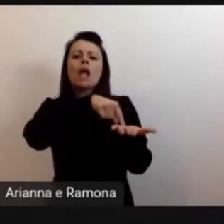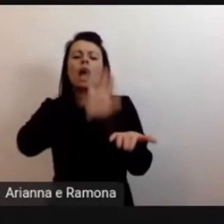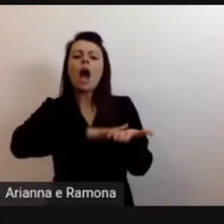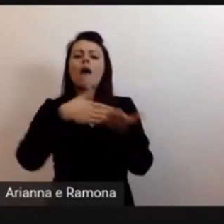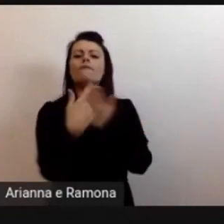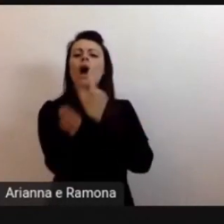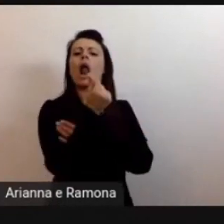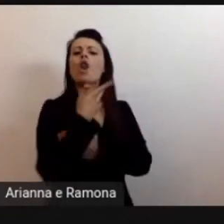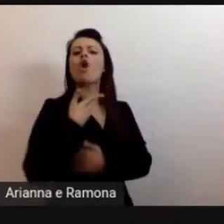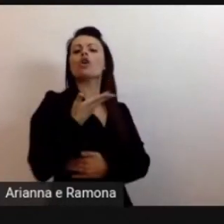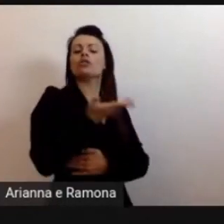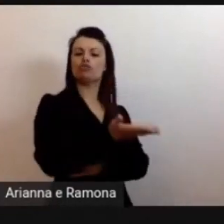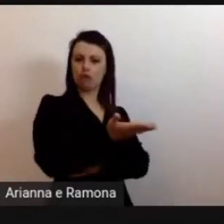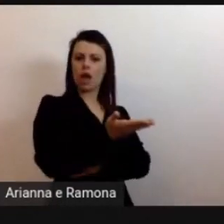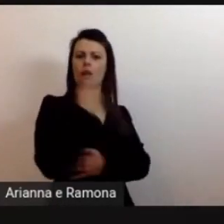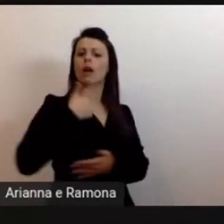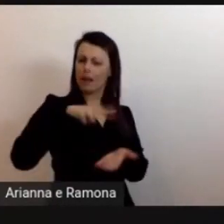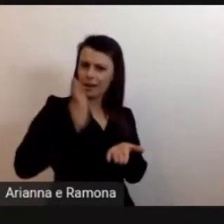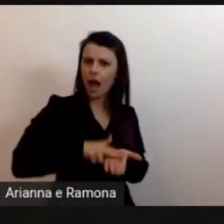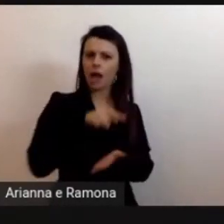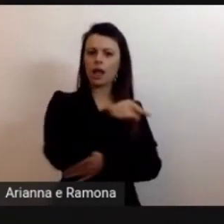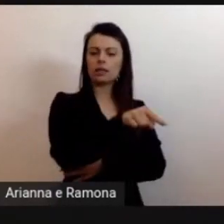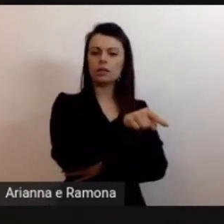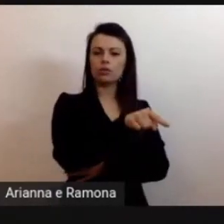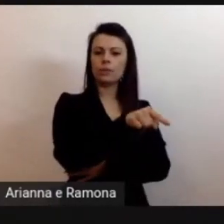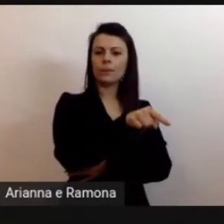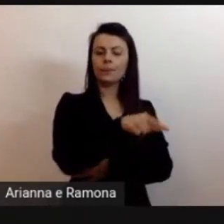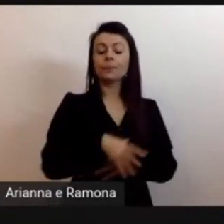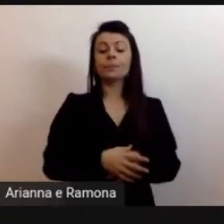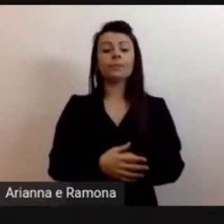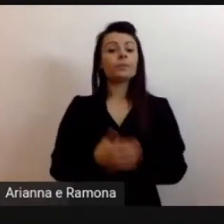perché poi labbra quando